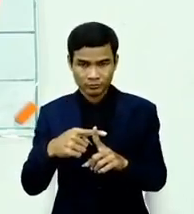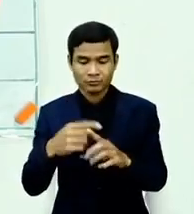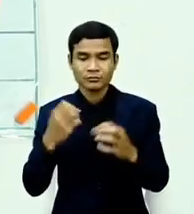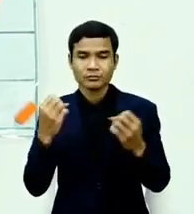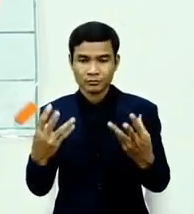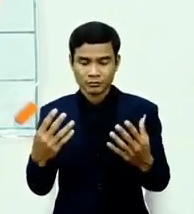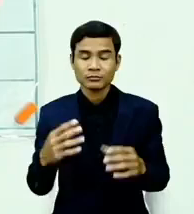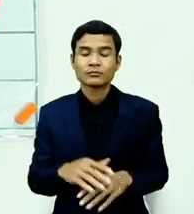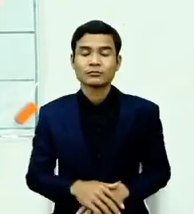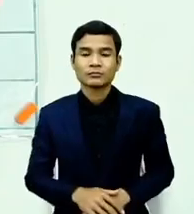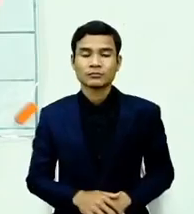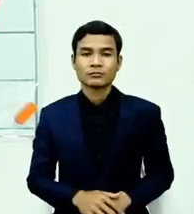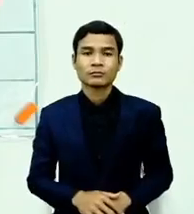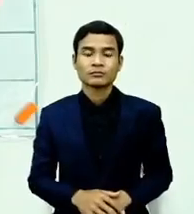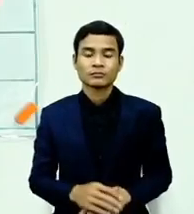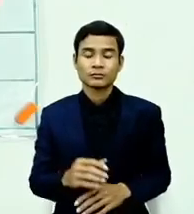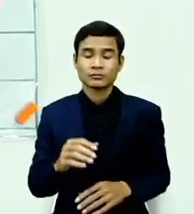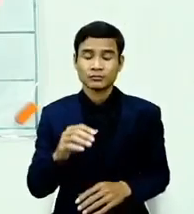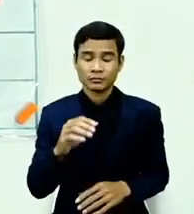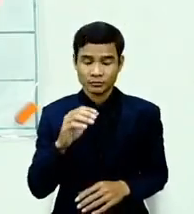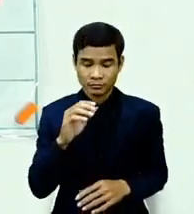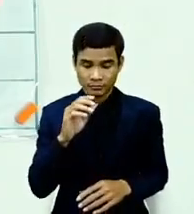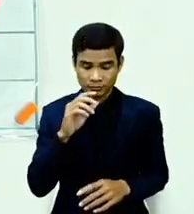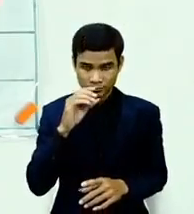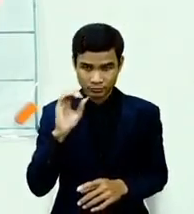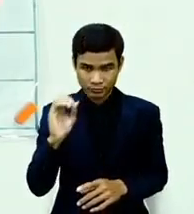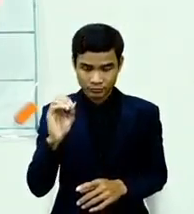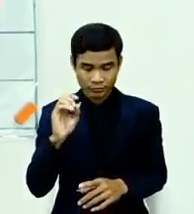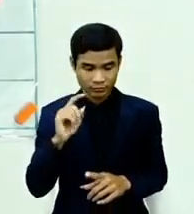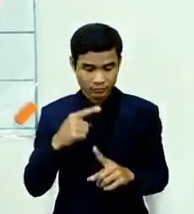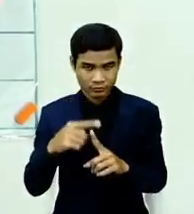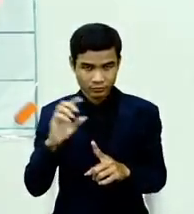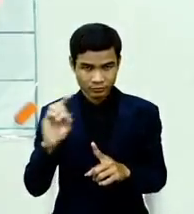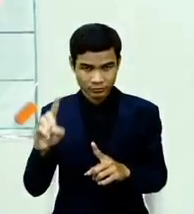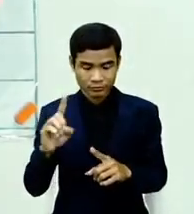ន្មានដែរកូនចាគឺបូក1